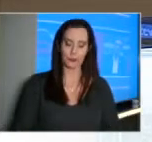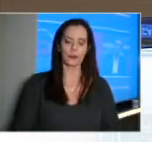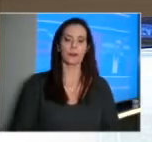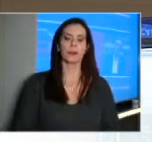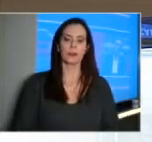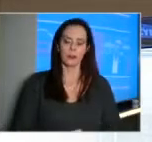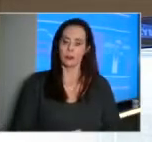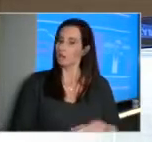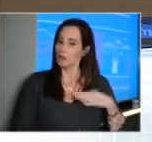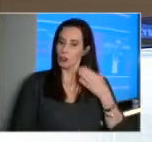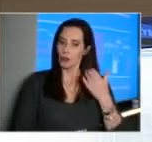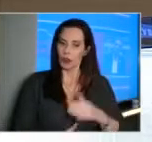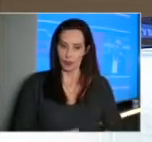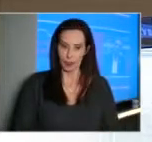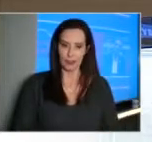אהלן יוסי, מה שלומך?